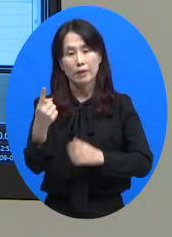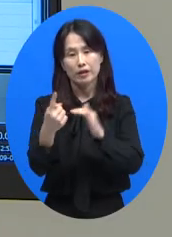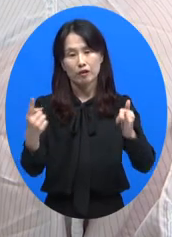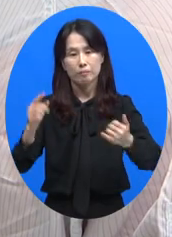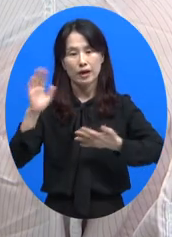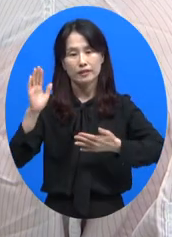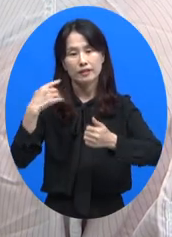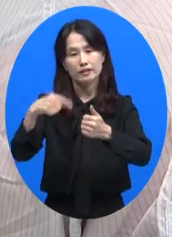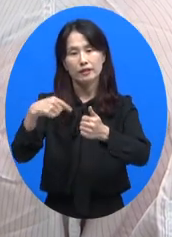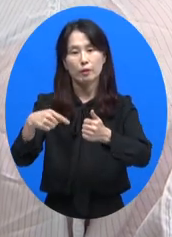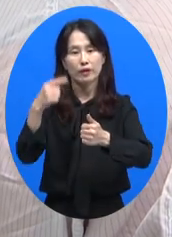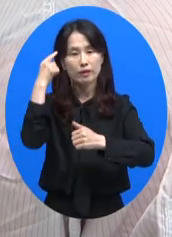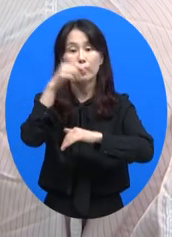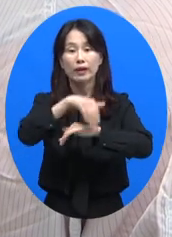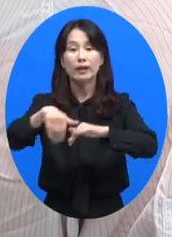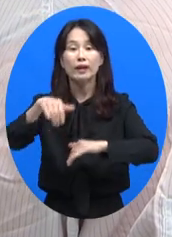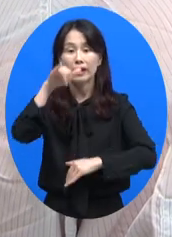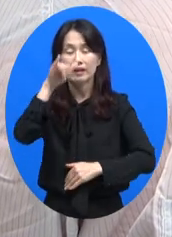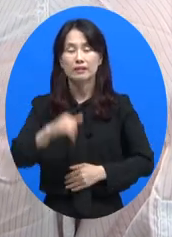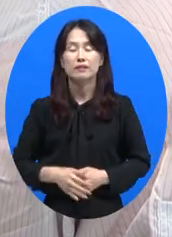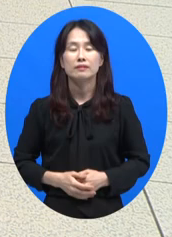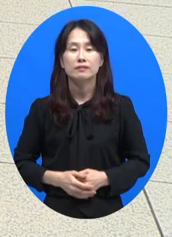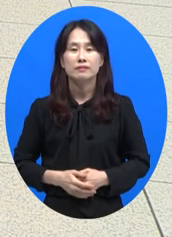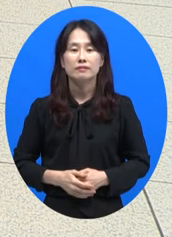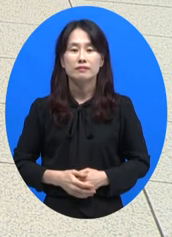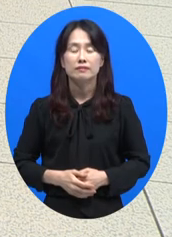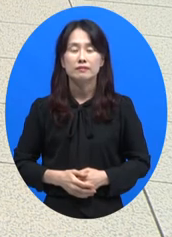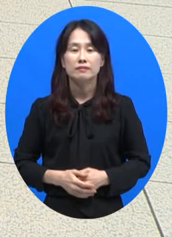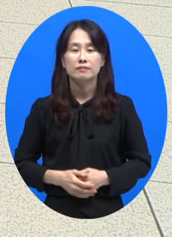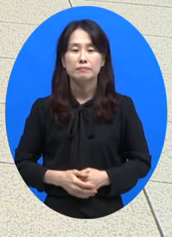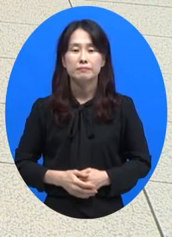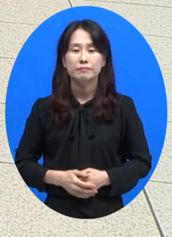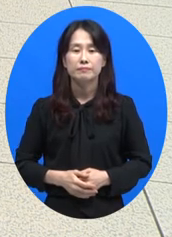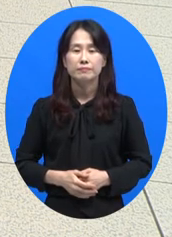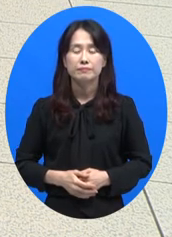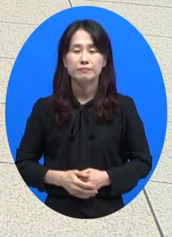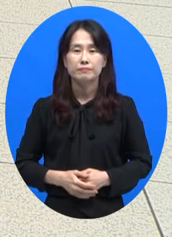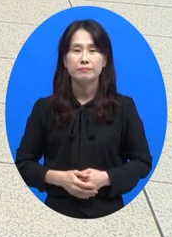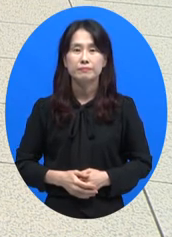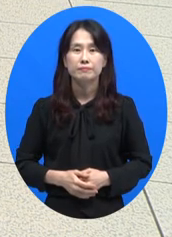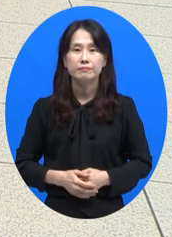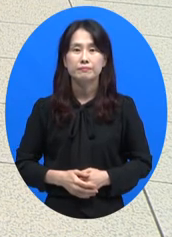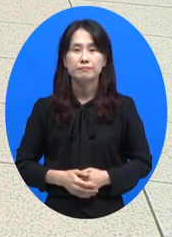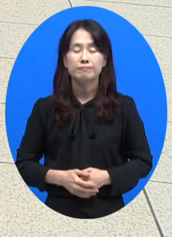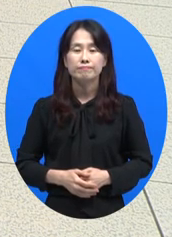나눠 100여 명의 교육생들을 양성할 계획입니다. 경기지TV 이슬비입니다.